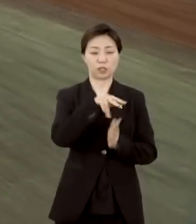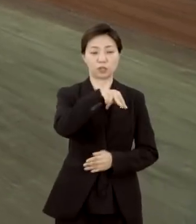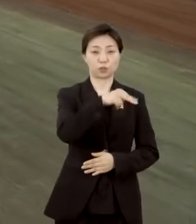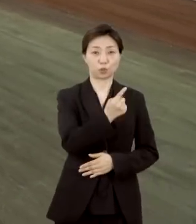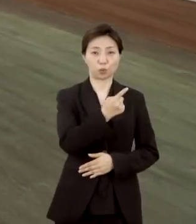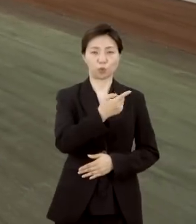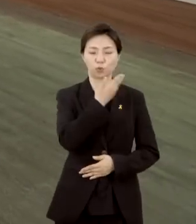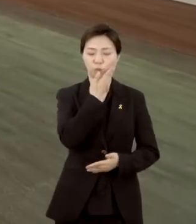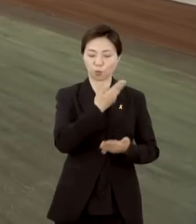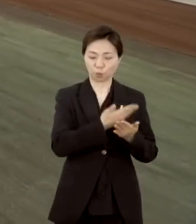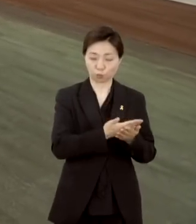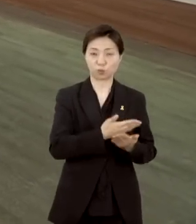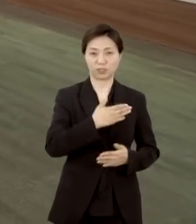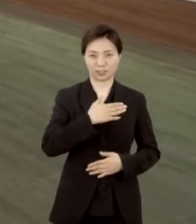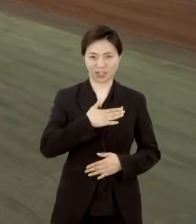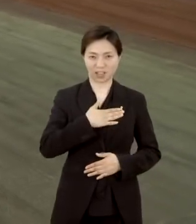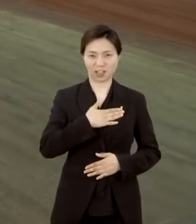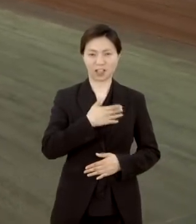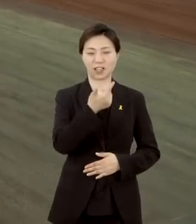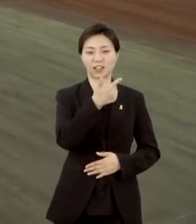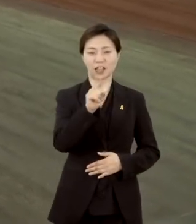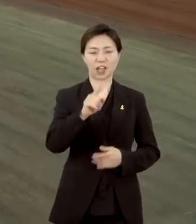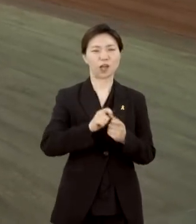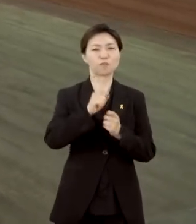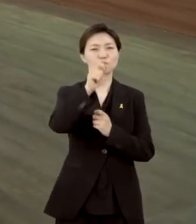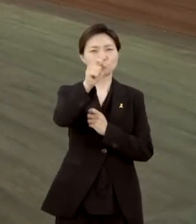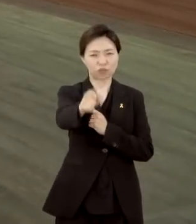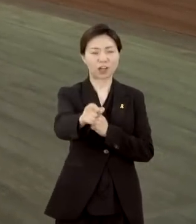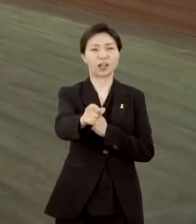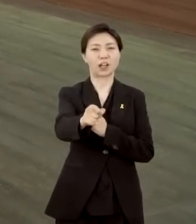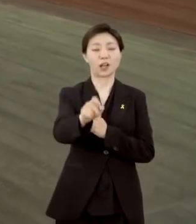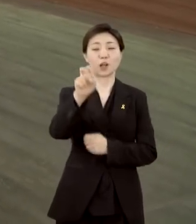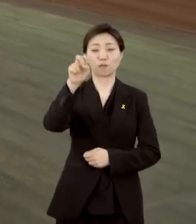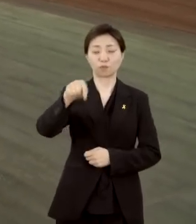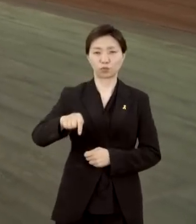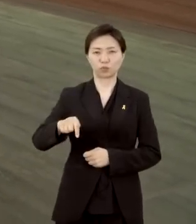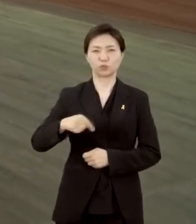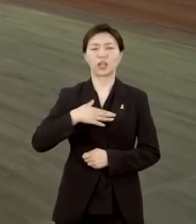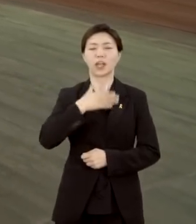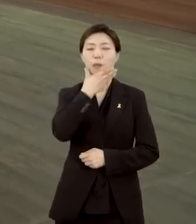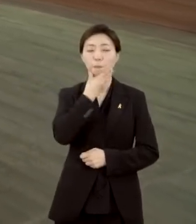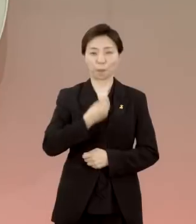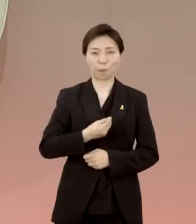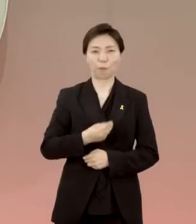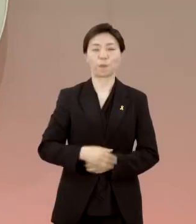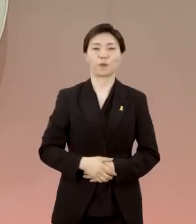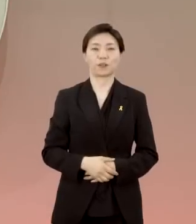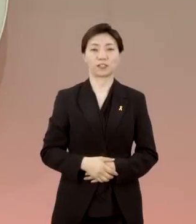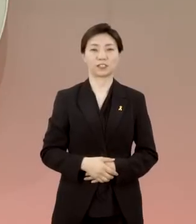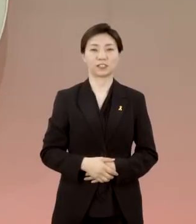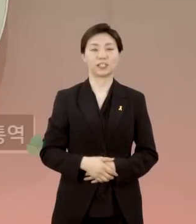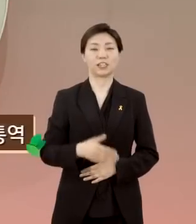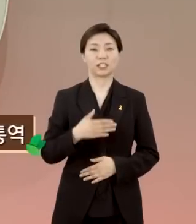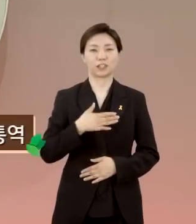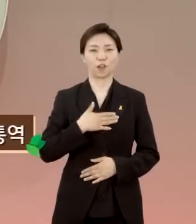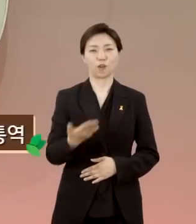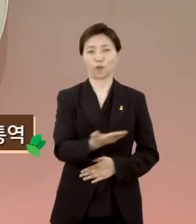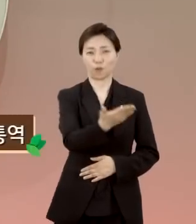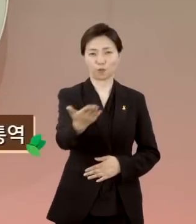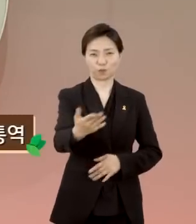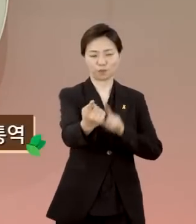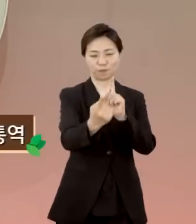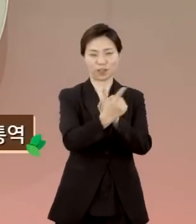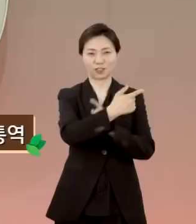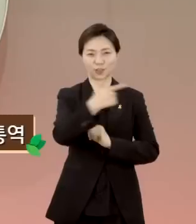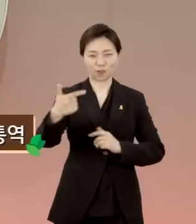안녕하십니까 소중한 나 무한 행복 소나무 시간입니다 여러분 만나뵙게